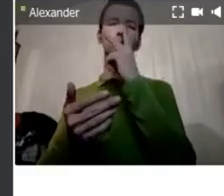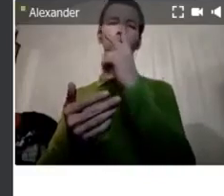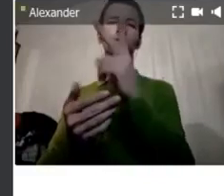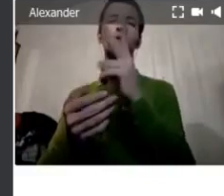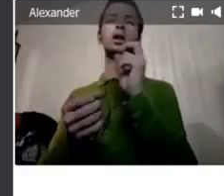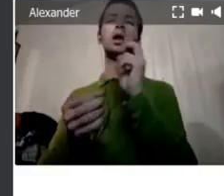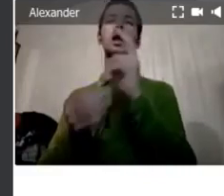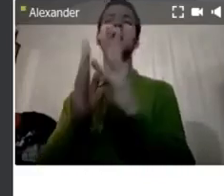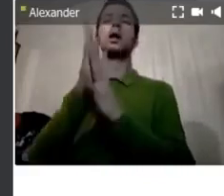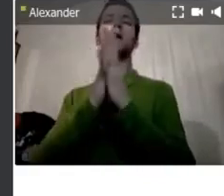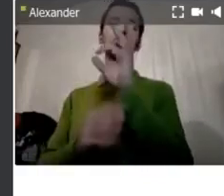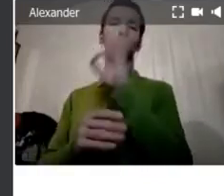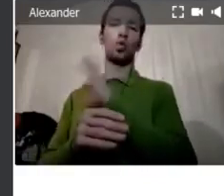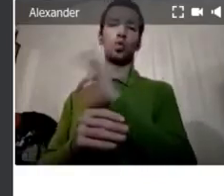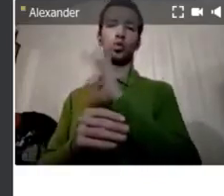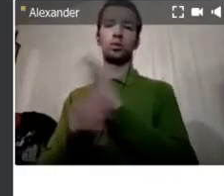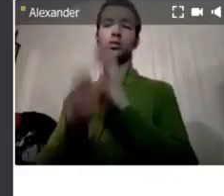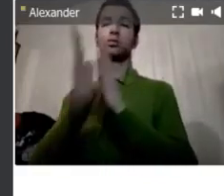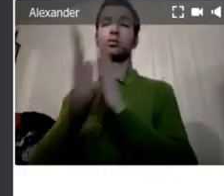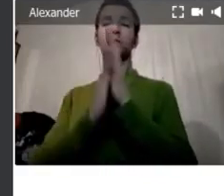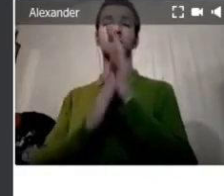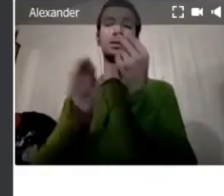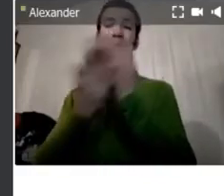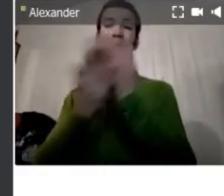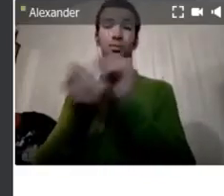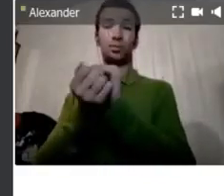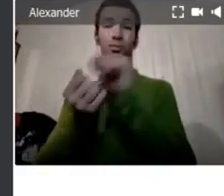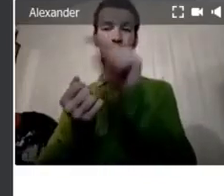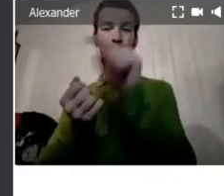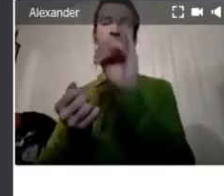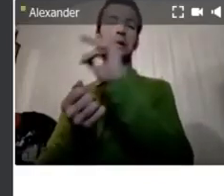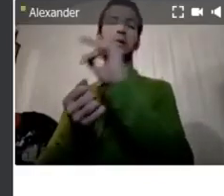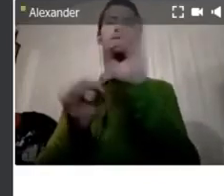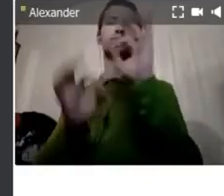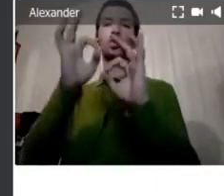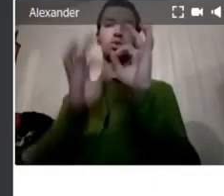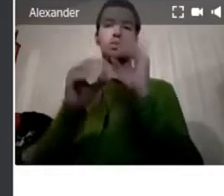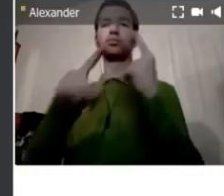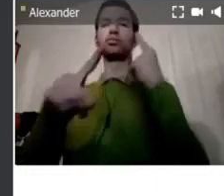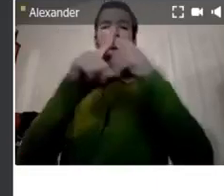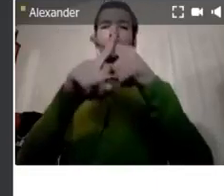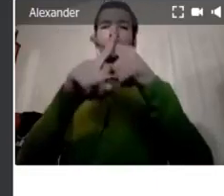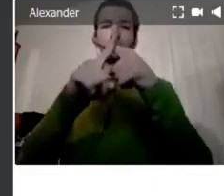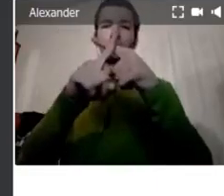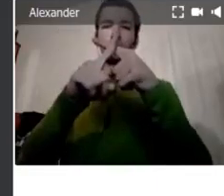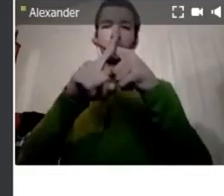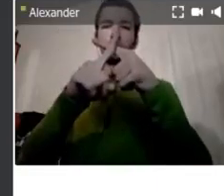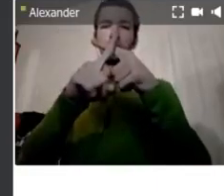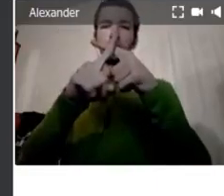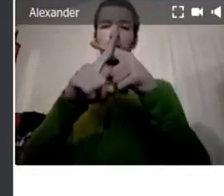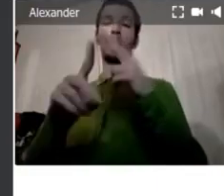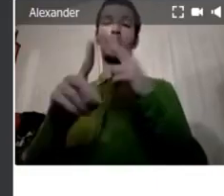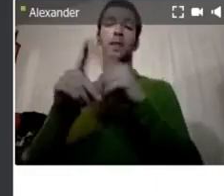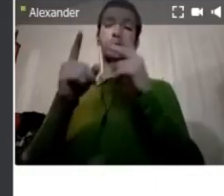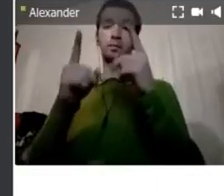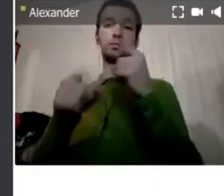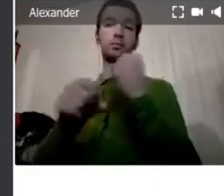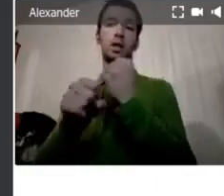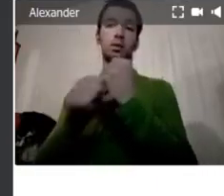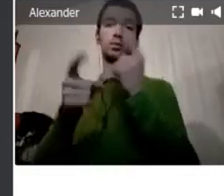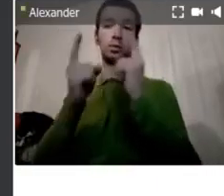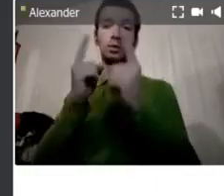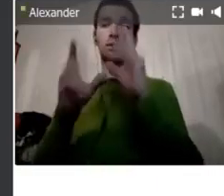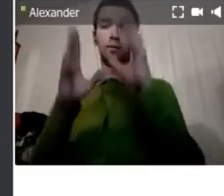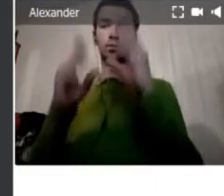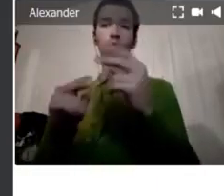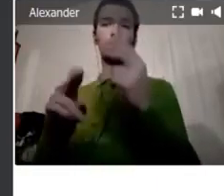Далее интересная фишка. Значит, как я сказал, мы приобретаем ценные бумаги Geek Capital. Это отдельная компания,